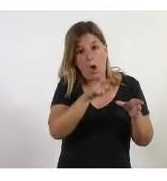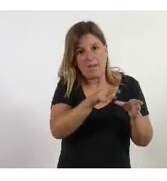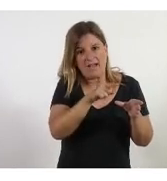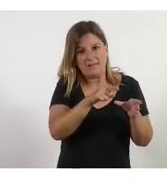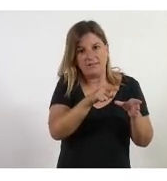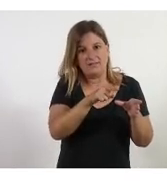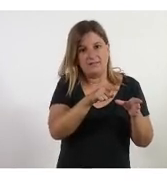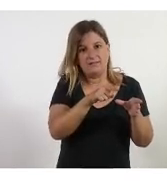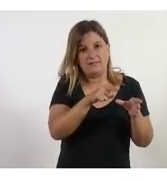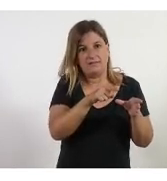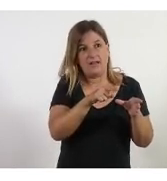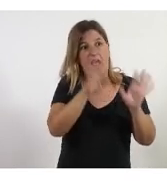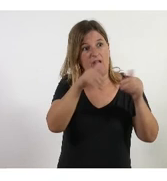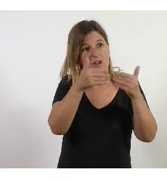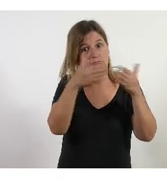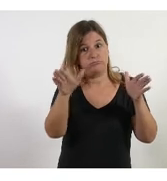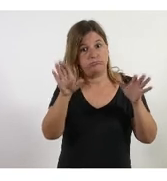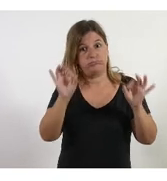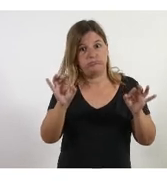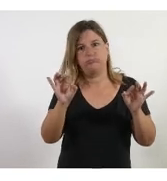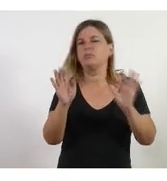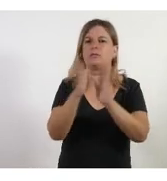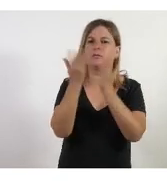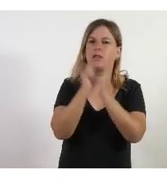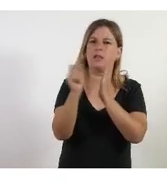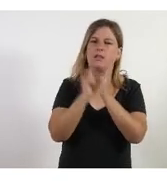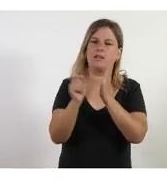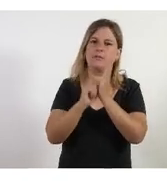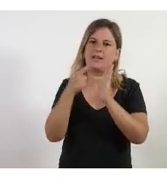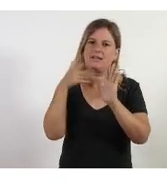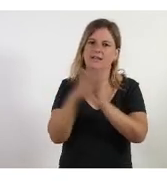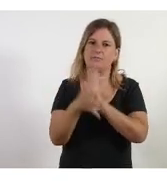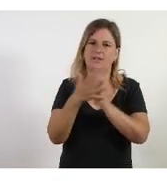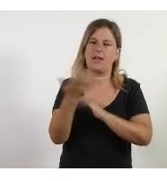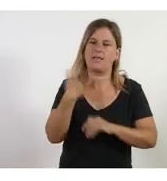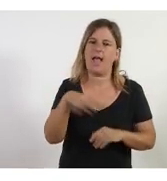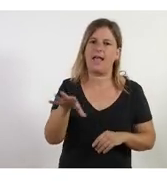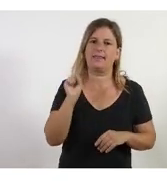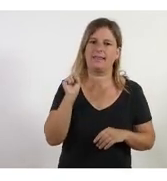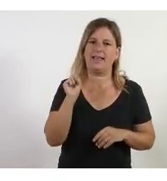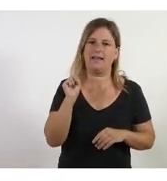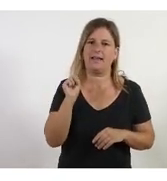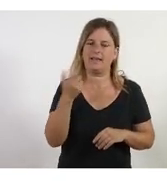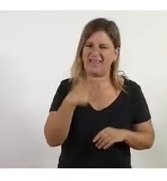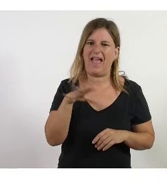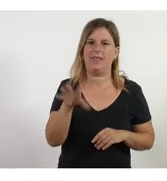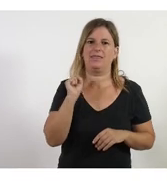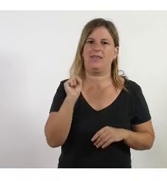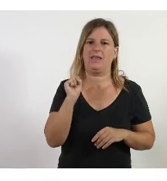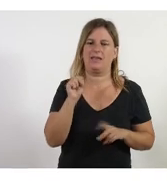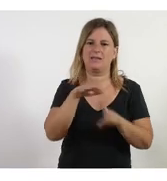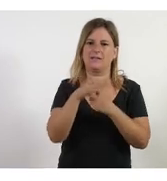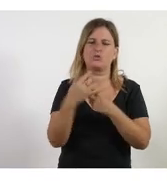va ser alliberat i va escriure el llibre, va dir, ja comprem. Ja comprem. Perquè